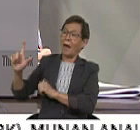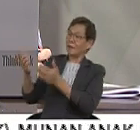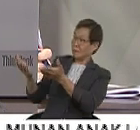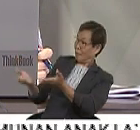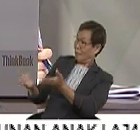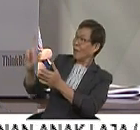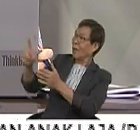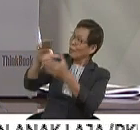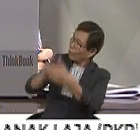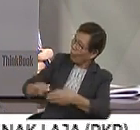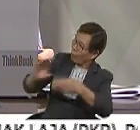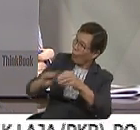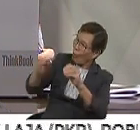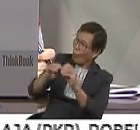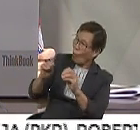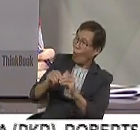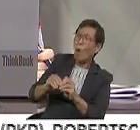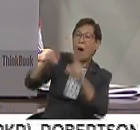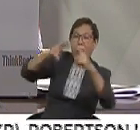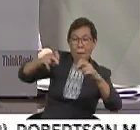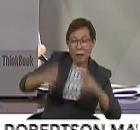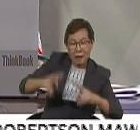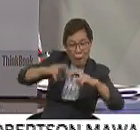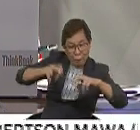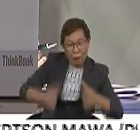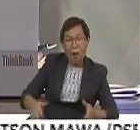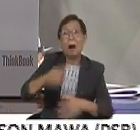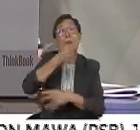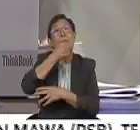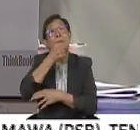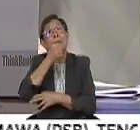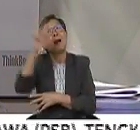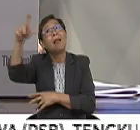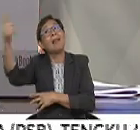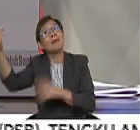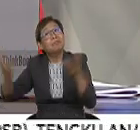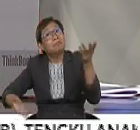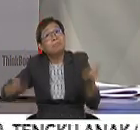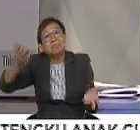untuk cerapan lagi di gerbang analisis. Mungkin bersama dengan pelapor-pelapor kita yang lain lagi.